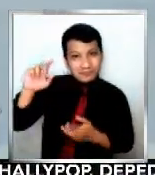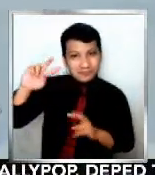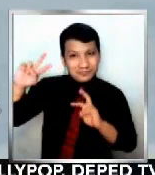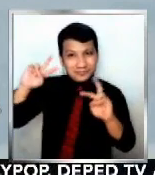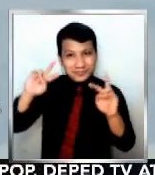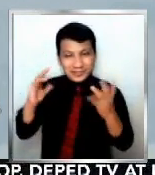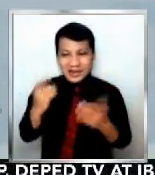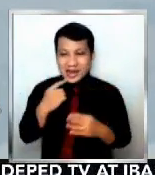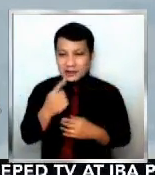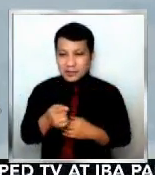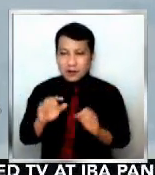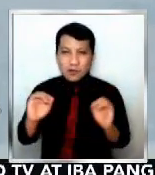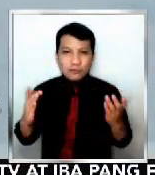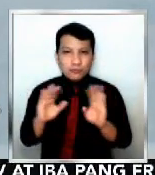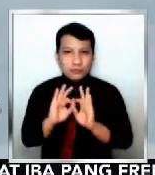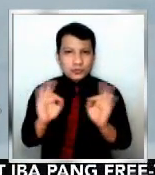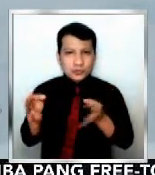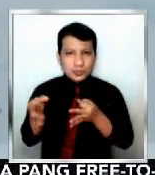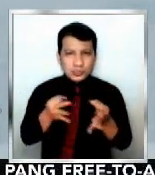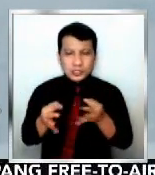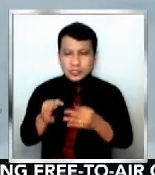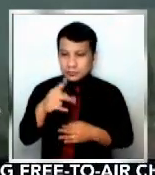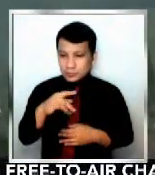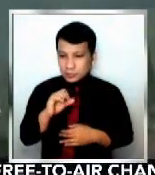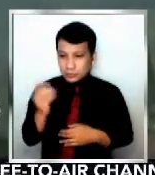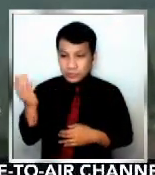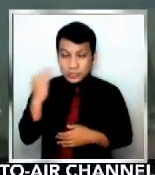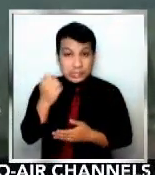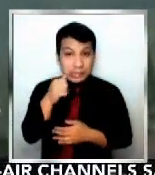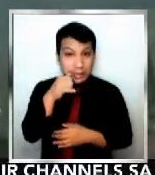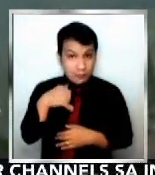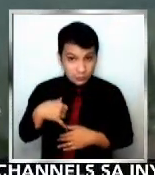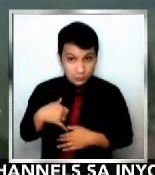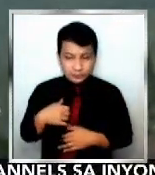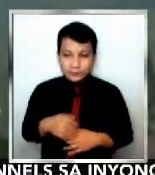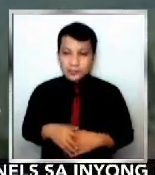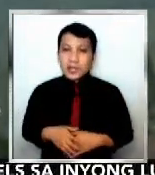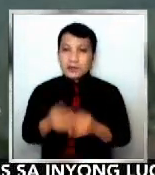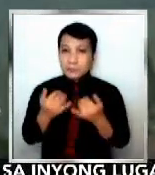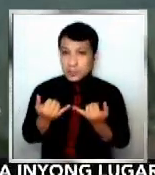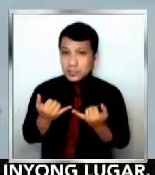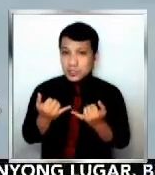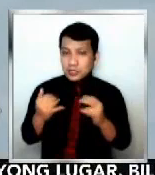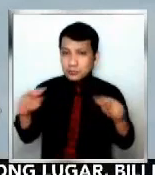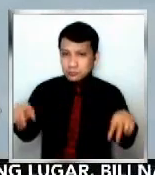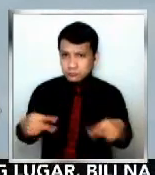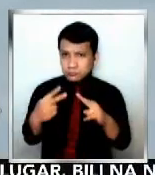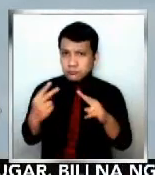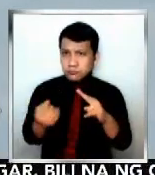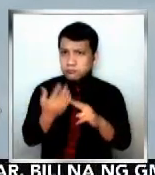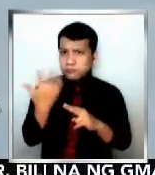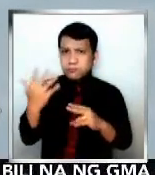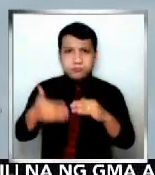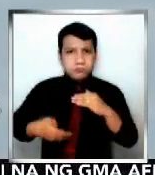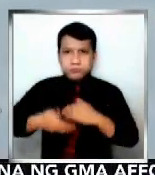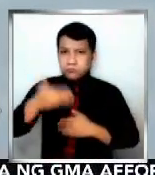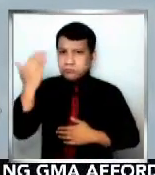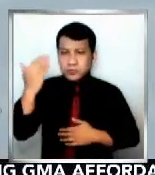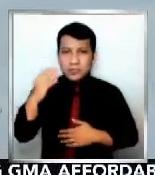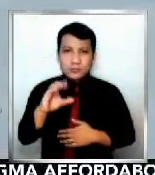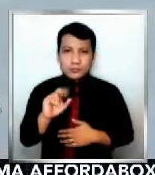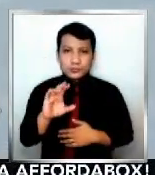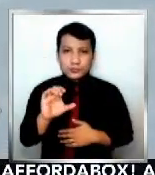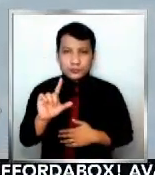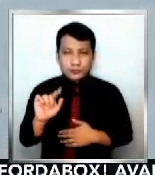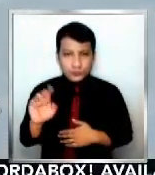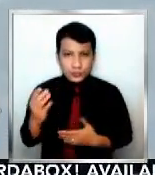Walang naitalang eruption ang PVOX magmula kahapon. Pero meron pa rin volcanic quakes. Mataas pa rin ang sulfur dioxide emission